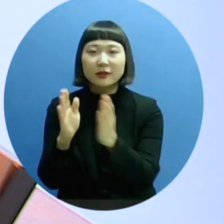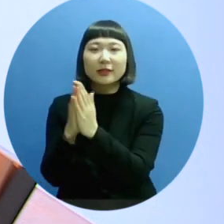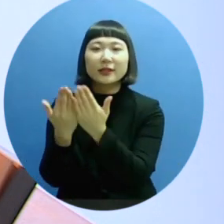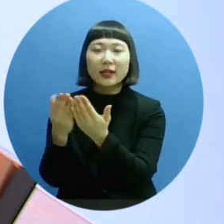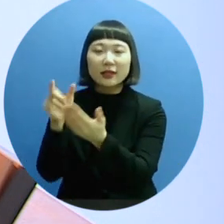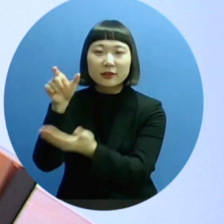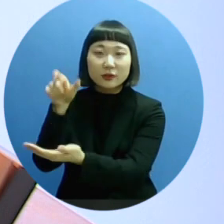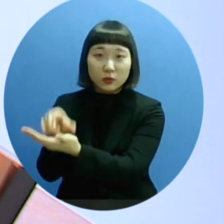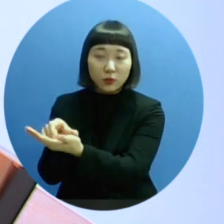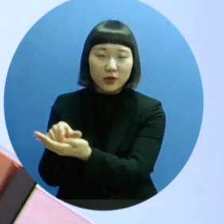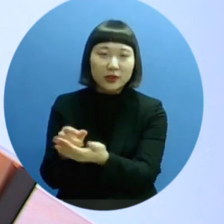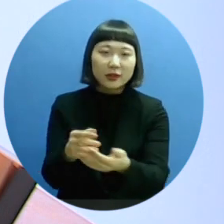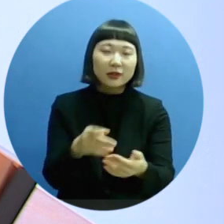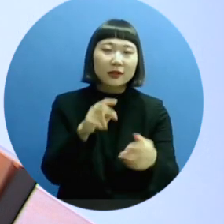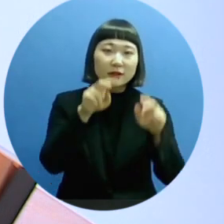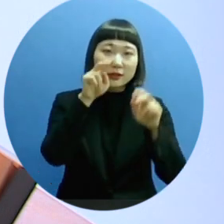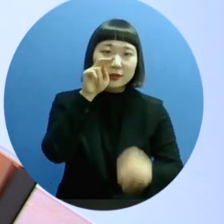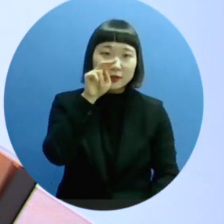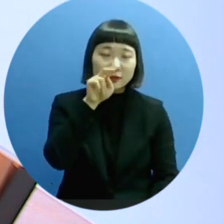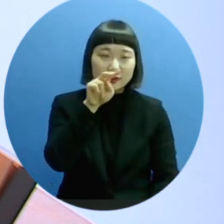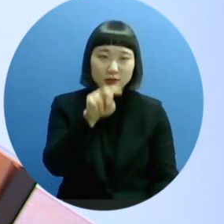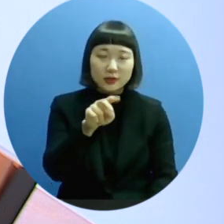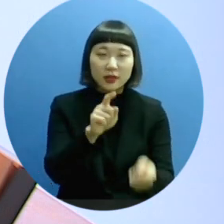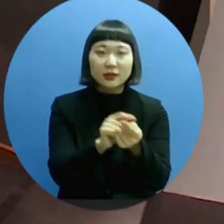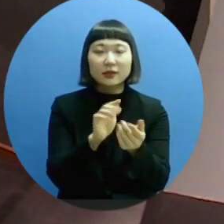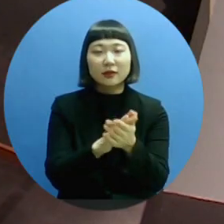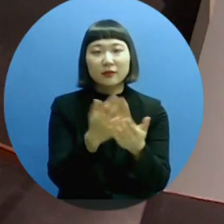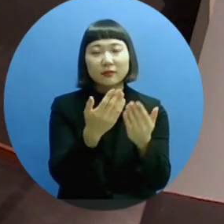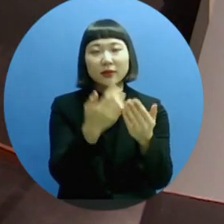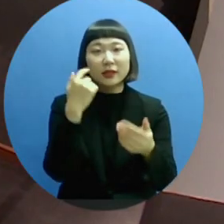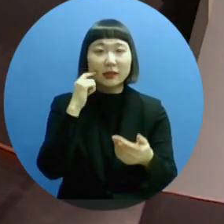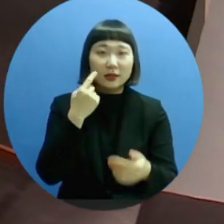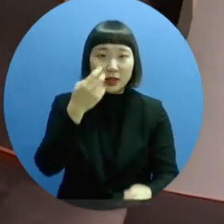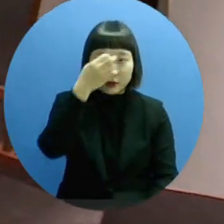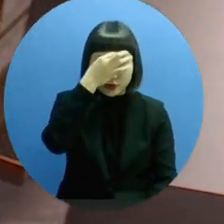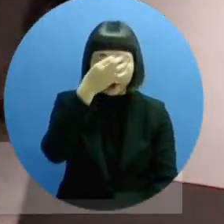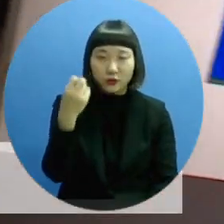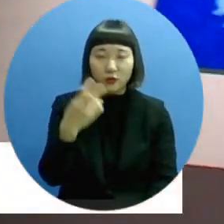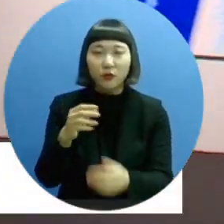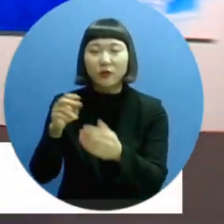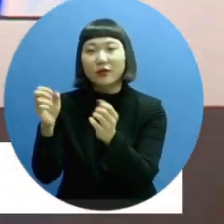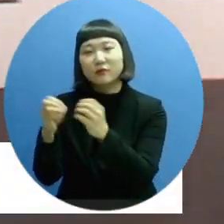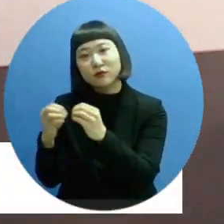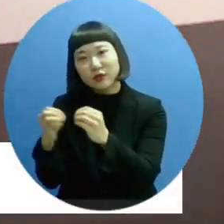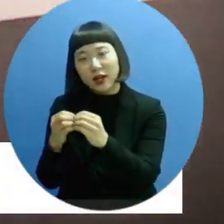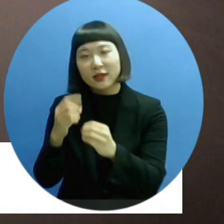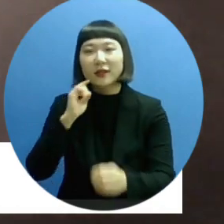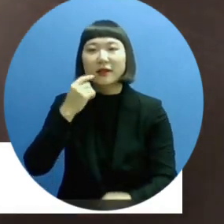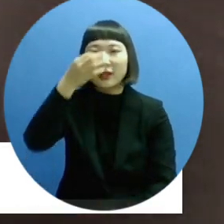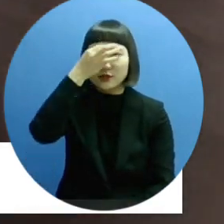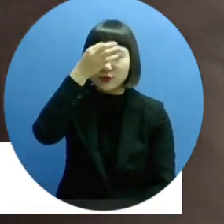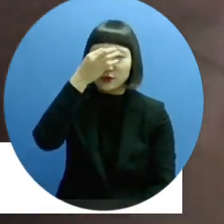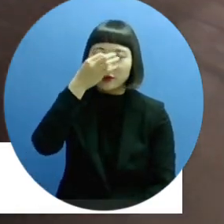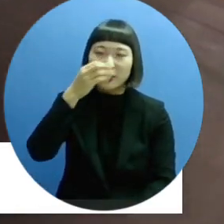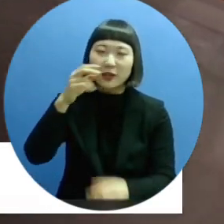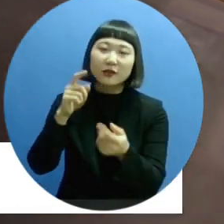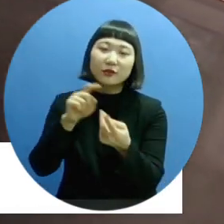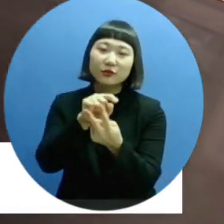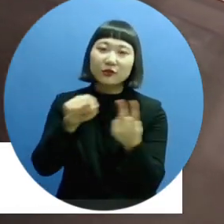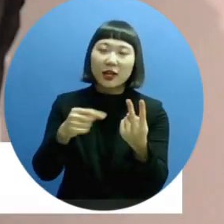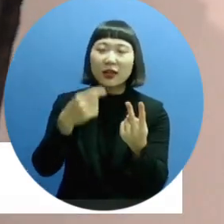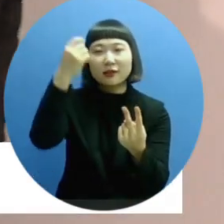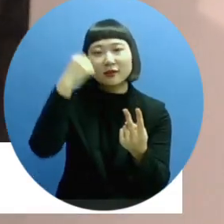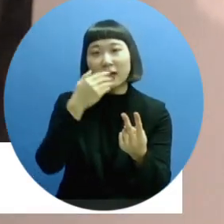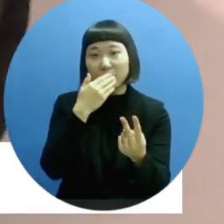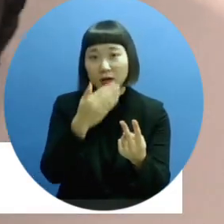시각예술과 문학예술을 동시에 경험할 수 있습니다. 인천 아트 플랫폼 기획전 비타노바 새로운